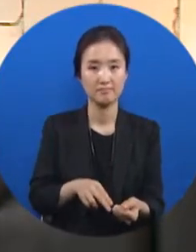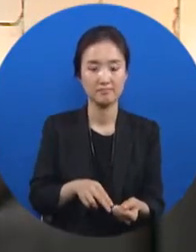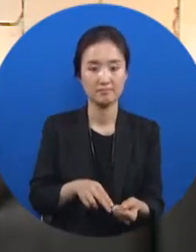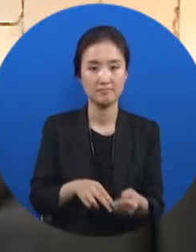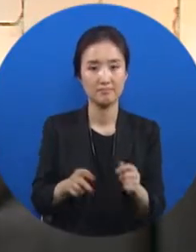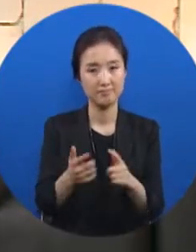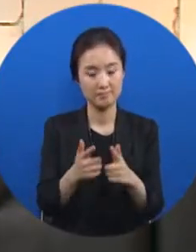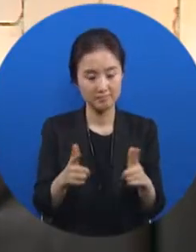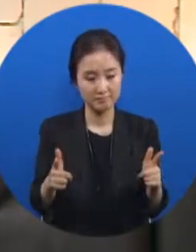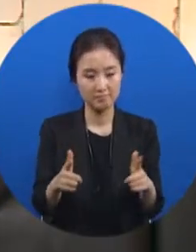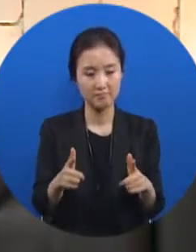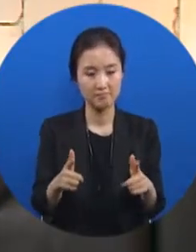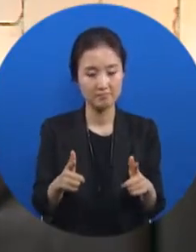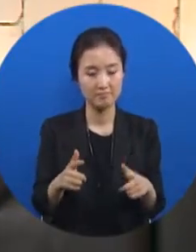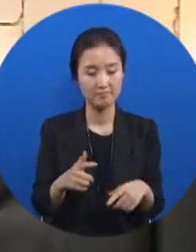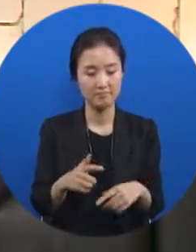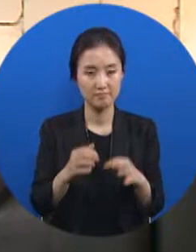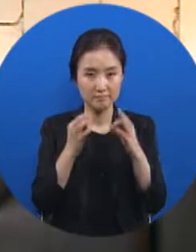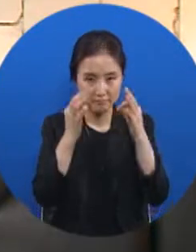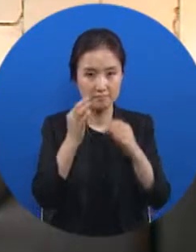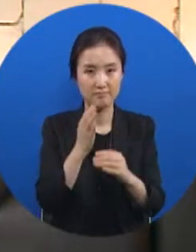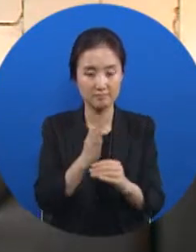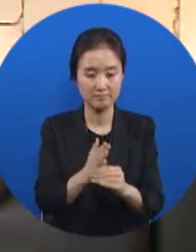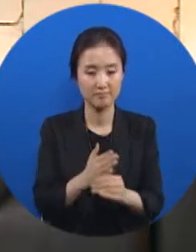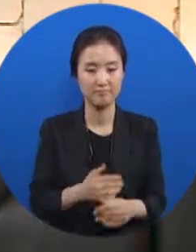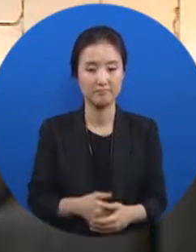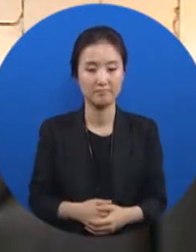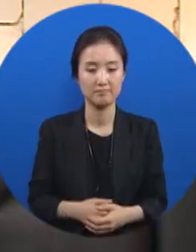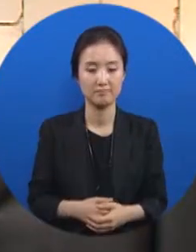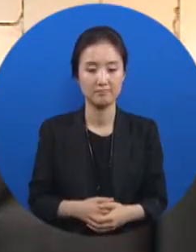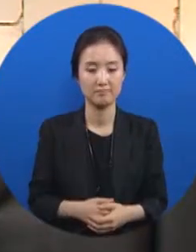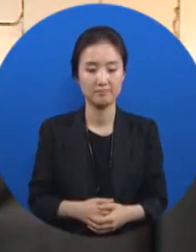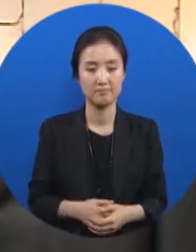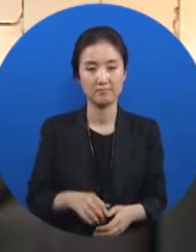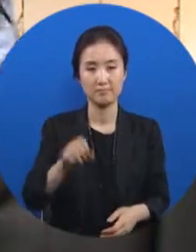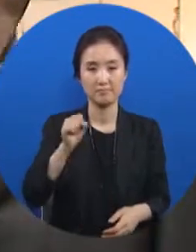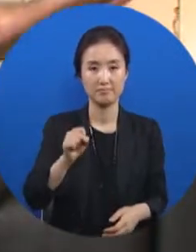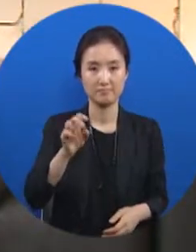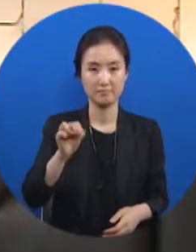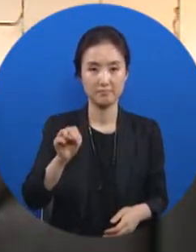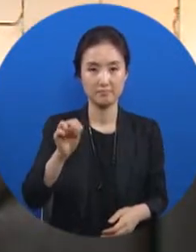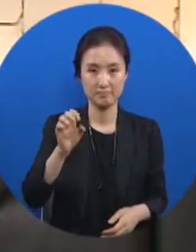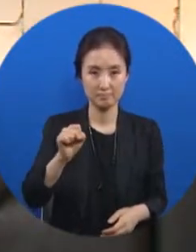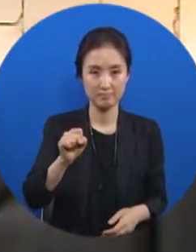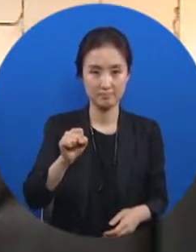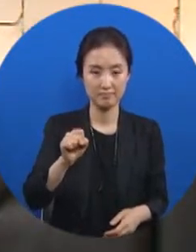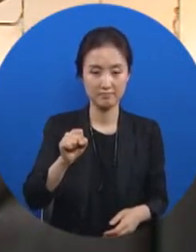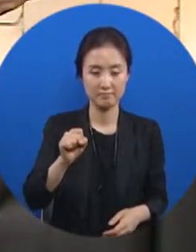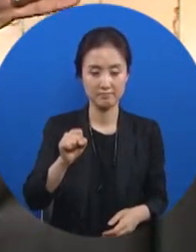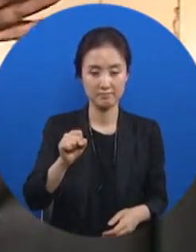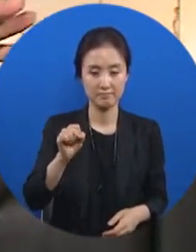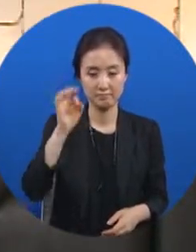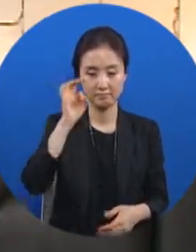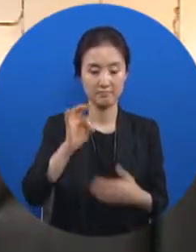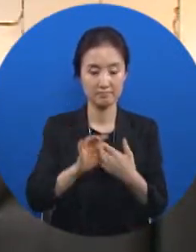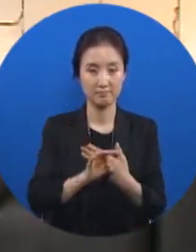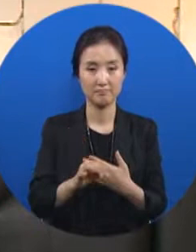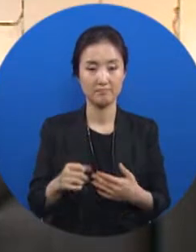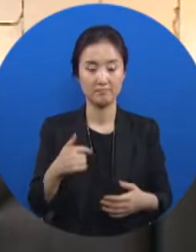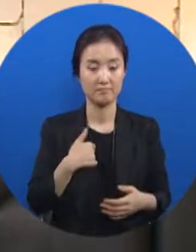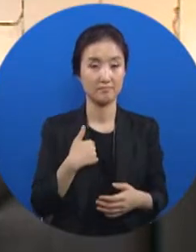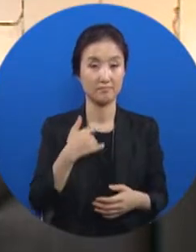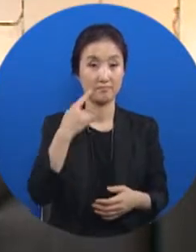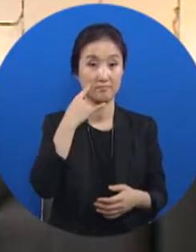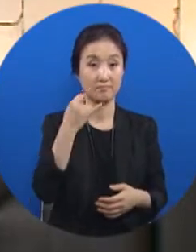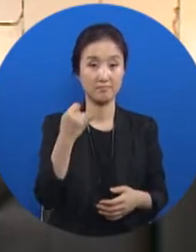여러 가지로 이제 다각화하는데, 이 새로운 어떤 SNS라는 게 저희 이제 뭐 저희 어머님도 아예 얼마